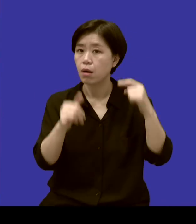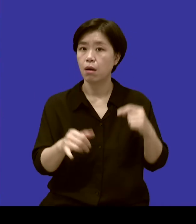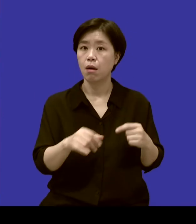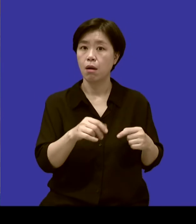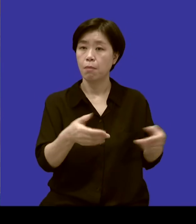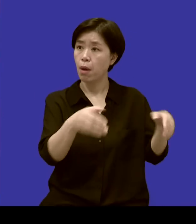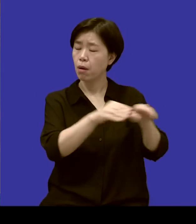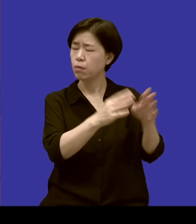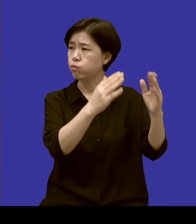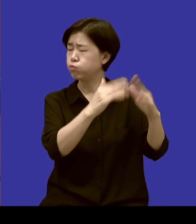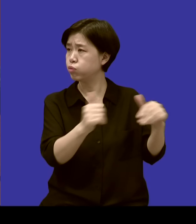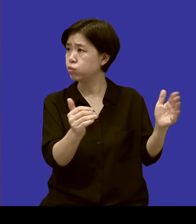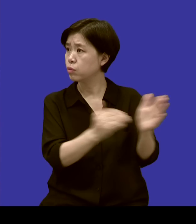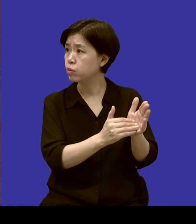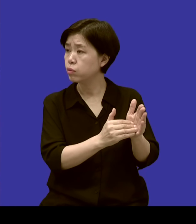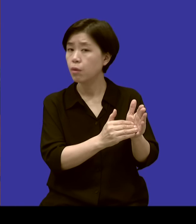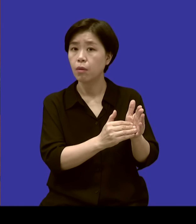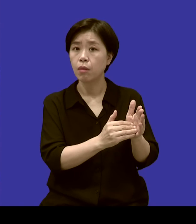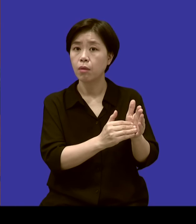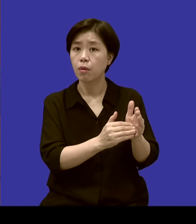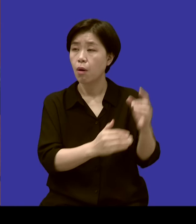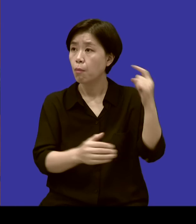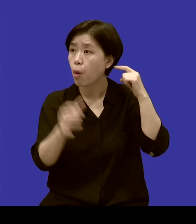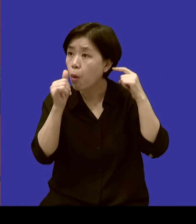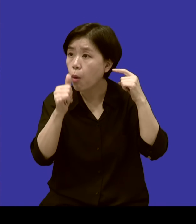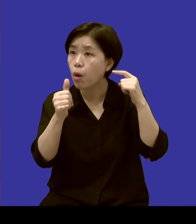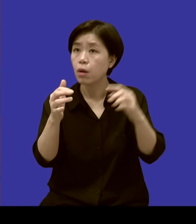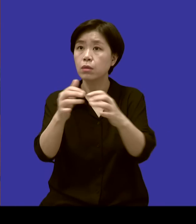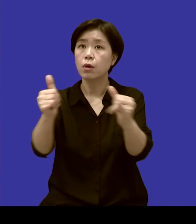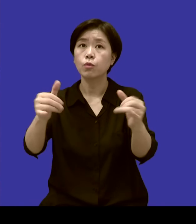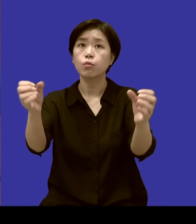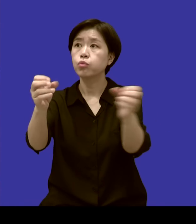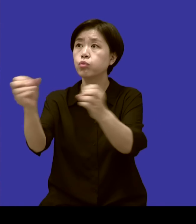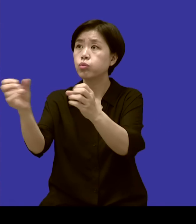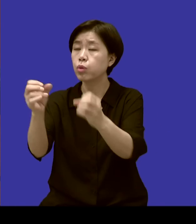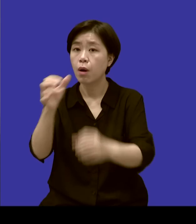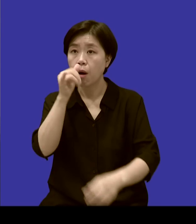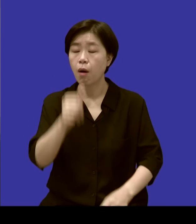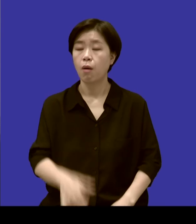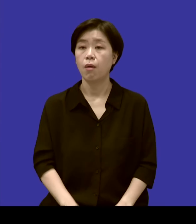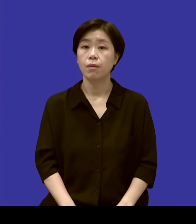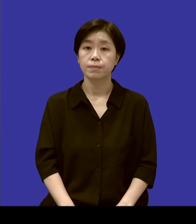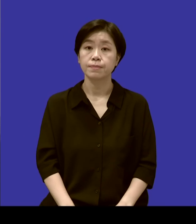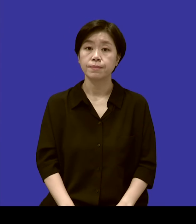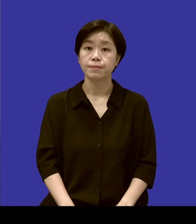붕괴됐습니다. 이러니 사람들이 막 웅성웅성거리는 거예요. 주변 사람들이. 그래서